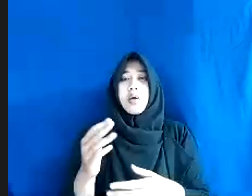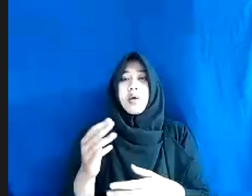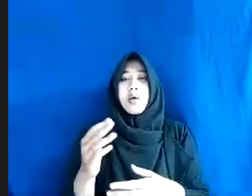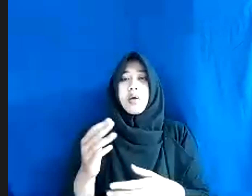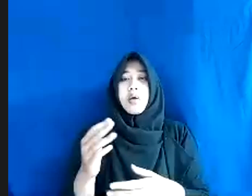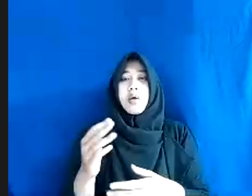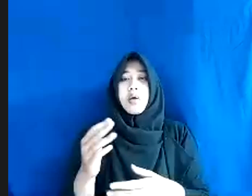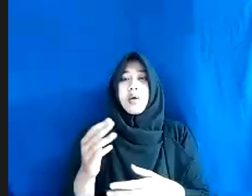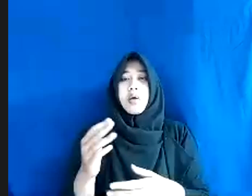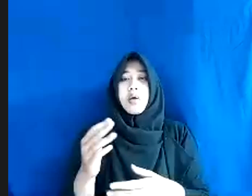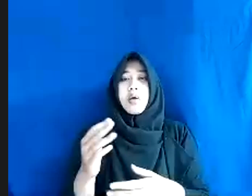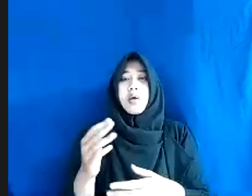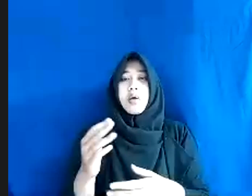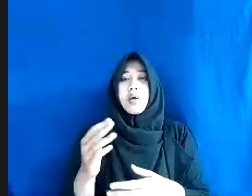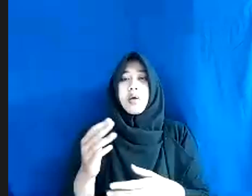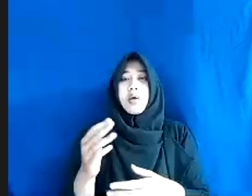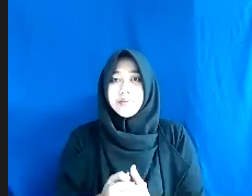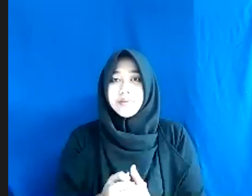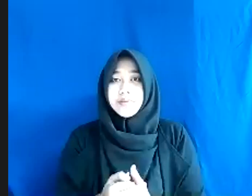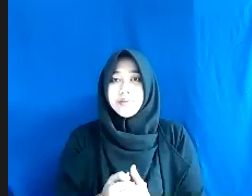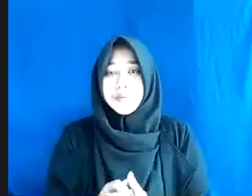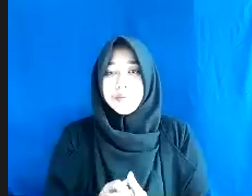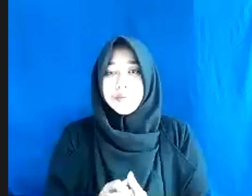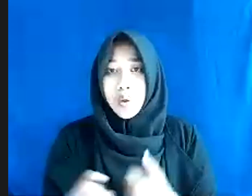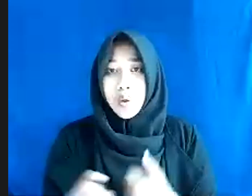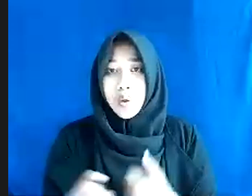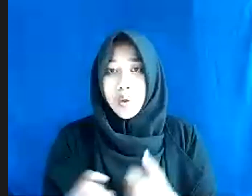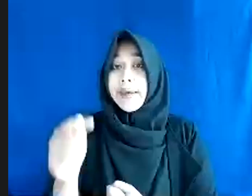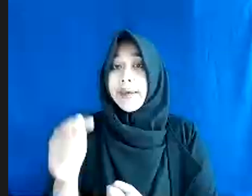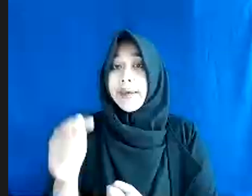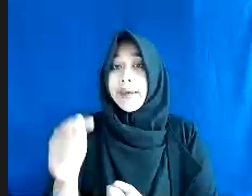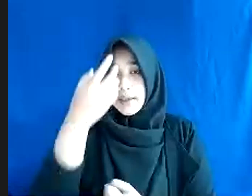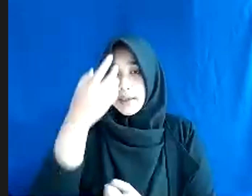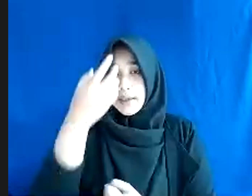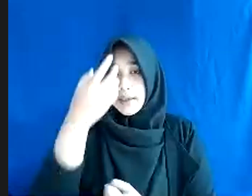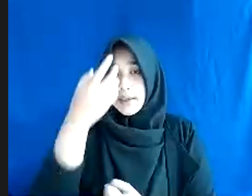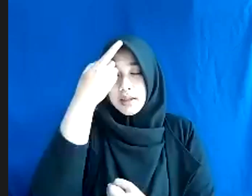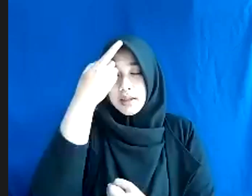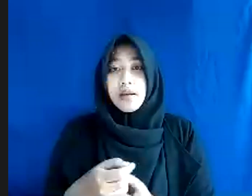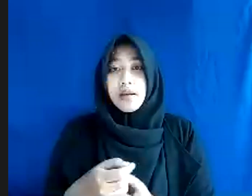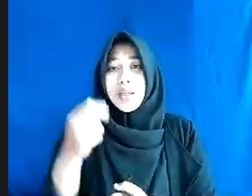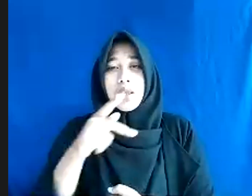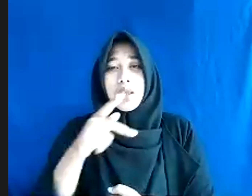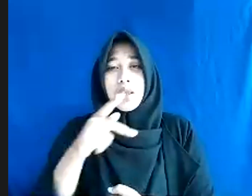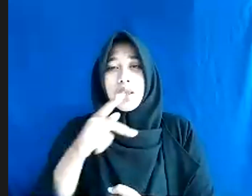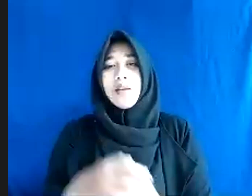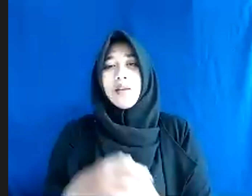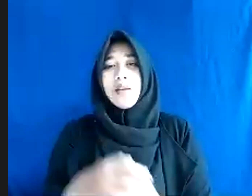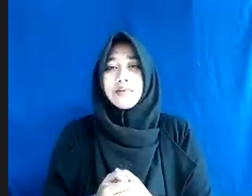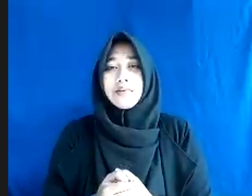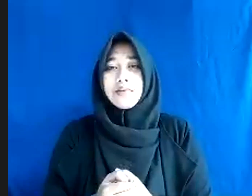Nah, upaya inilah yang kemudian penting untuk kita lihat. Hari ini juga kita akan dihadapkan